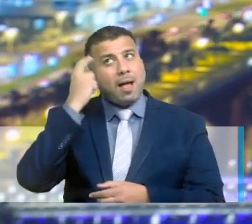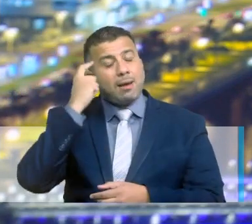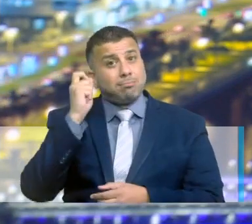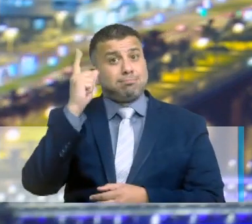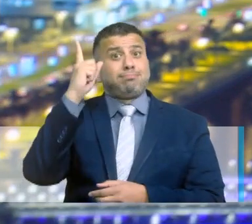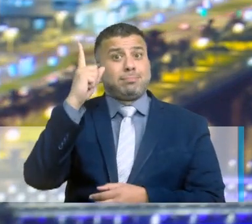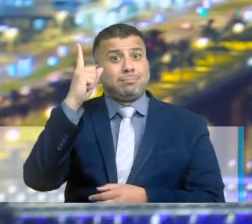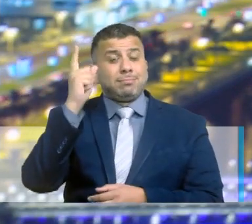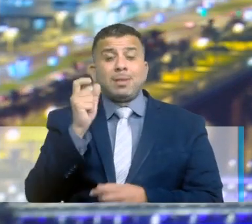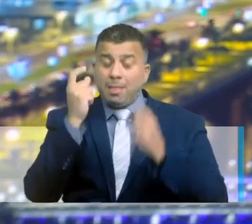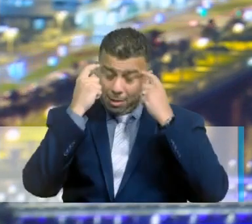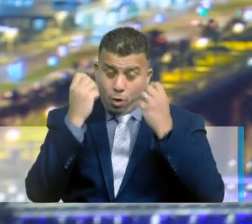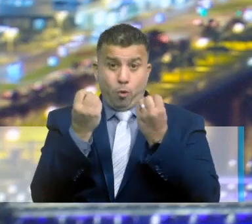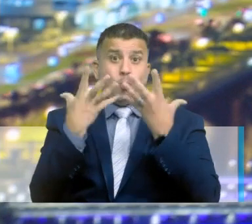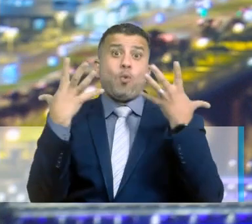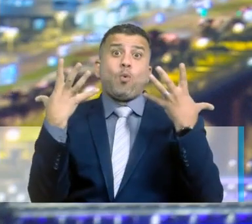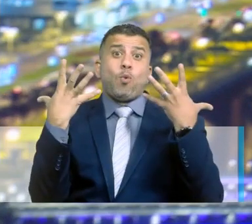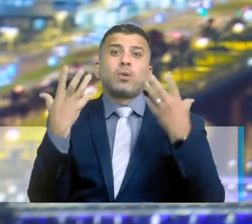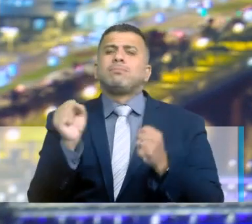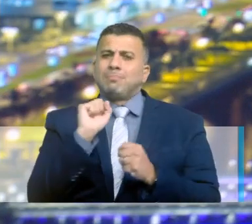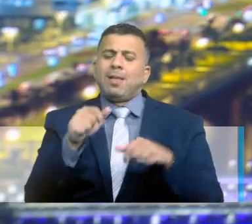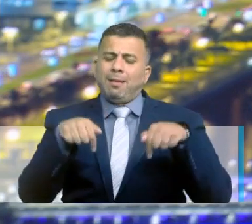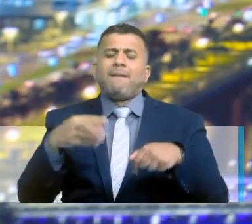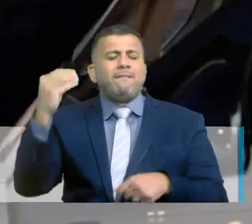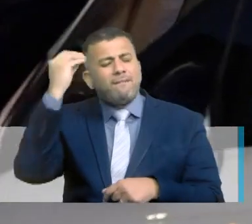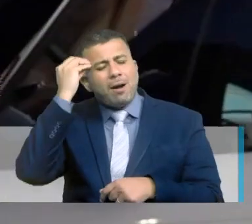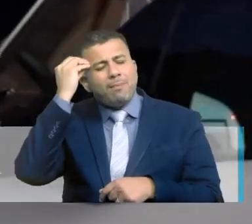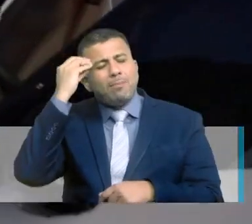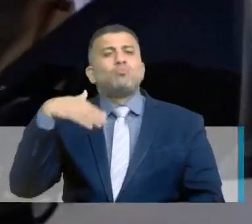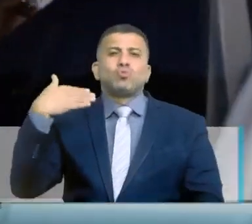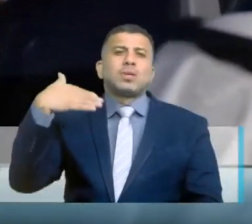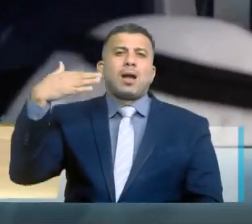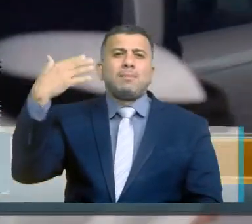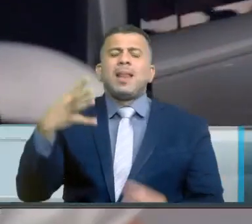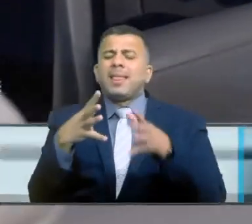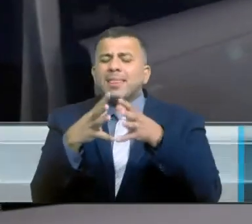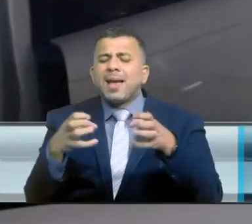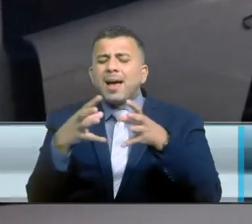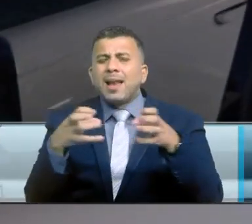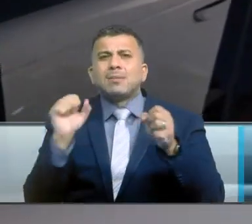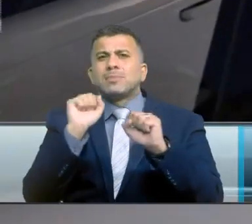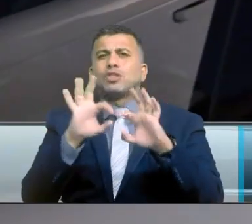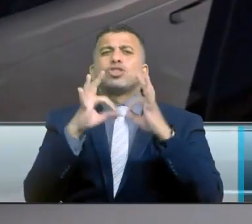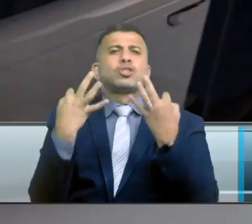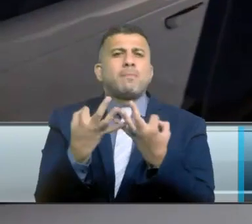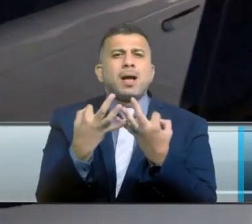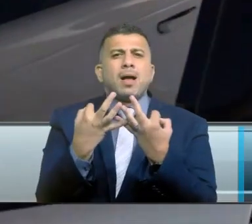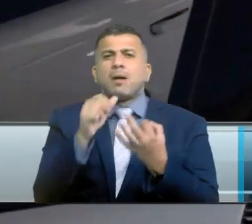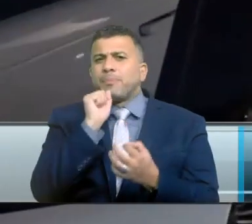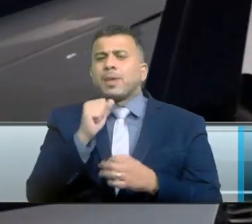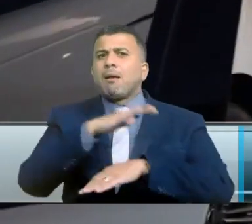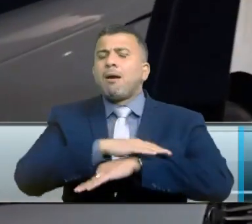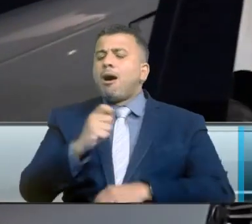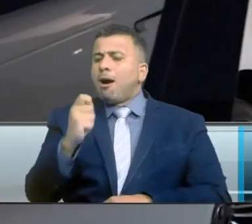البشري وتنويره وفي ادراك الحاضر وفهم المستقبل وتحليل الظواهر الاجتماعيه وابراز